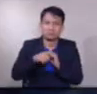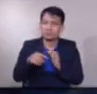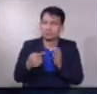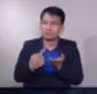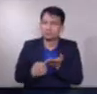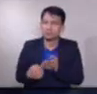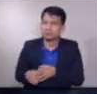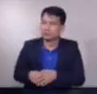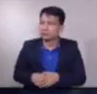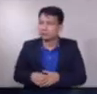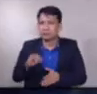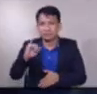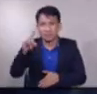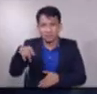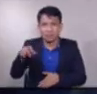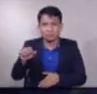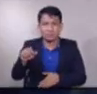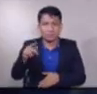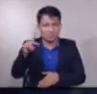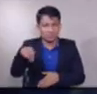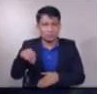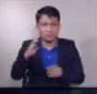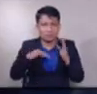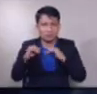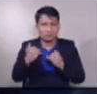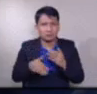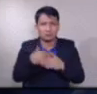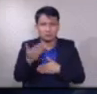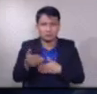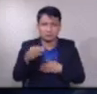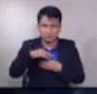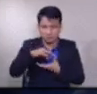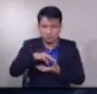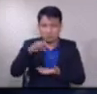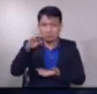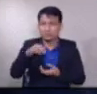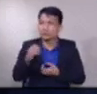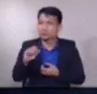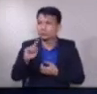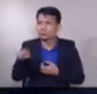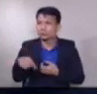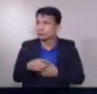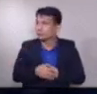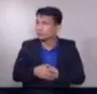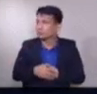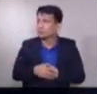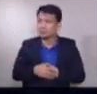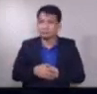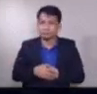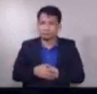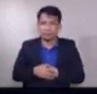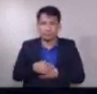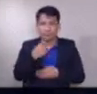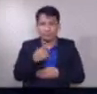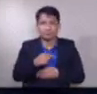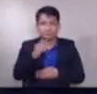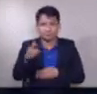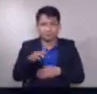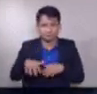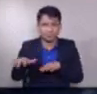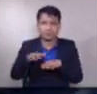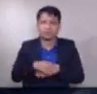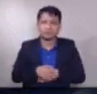dun sa IP issues. No? Pero yung susunod na natanong, para naman dun sa mga nasa